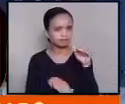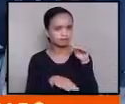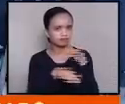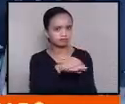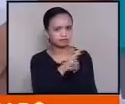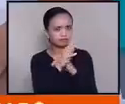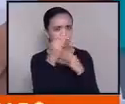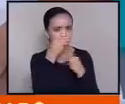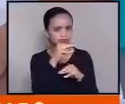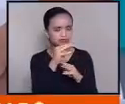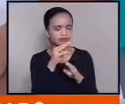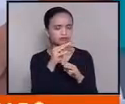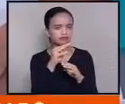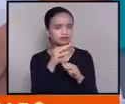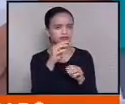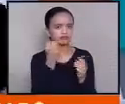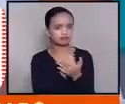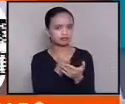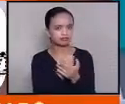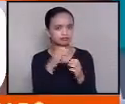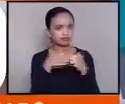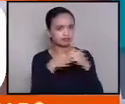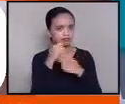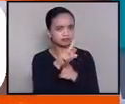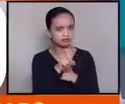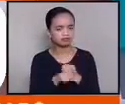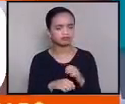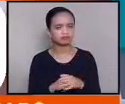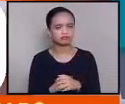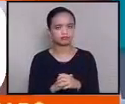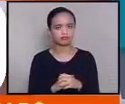sir, ang kanilang mga sahod, Engineer.